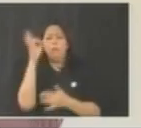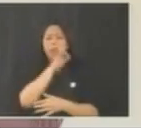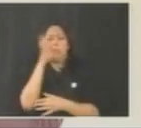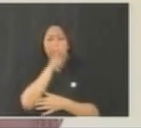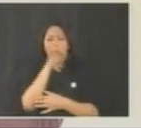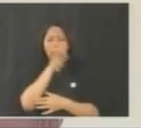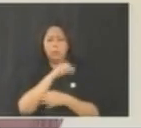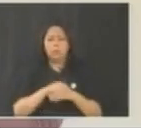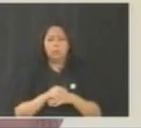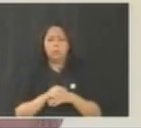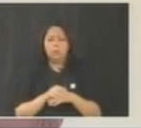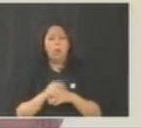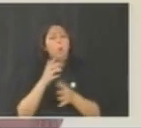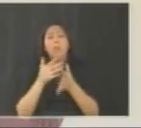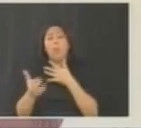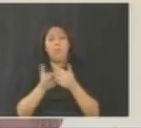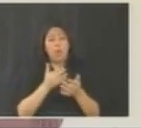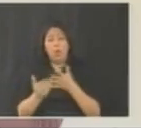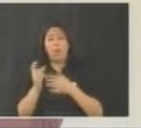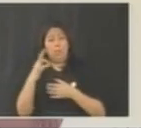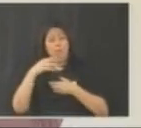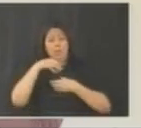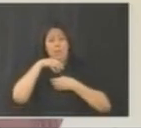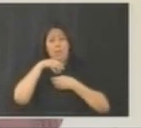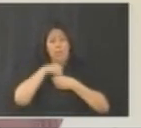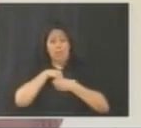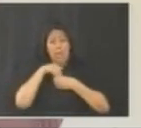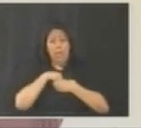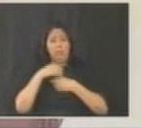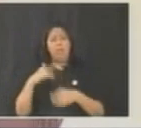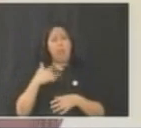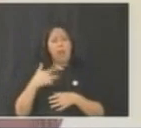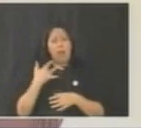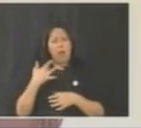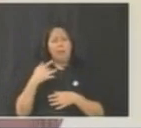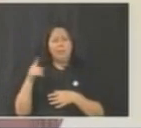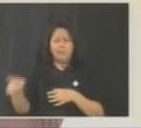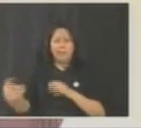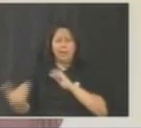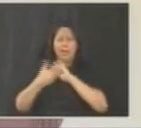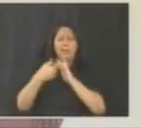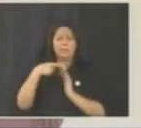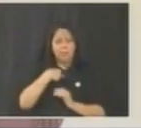labag pa ito sa ating pansariling interes.